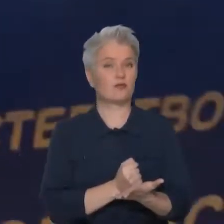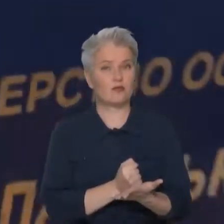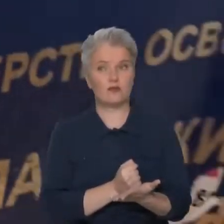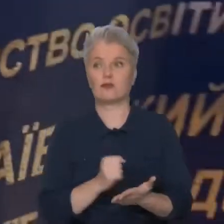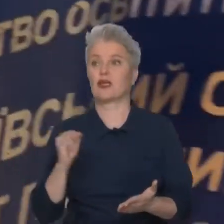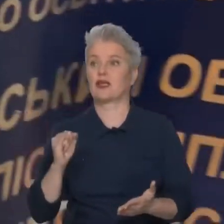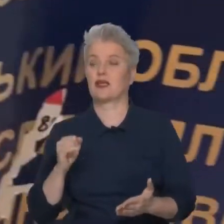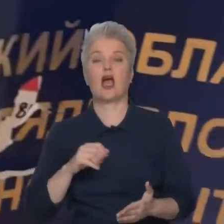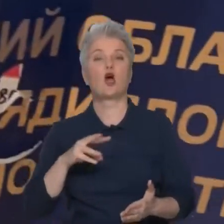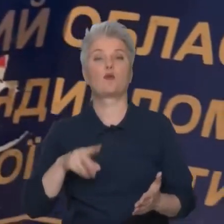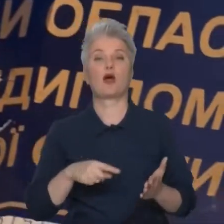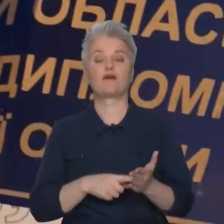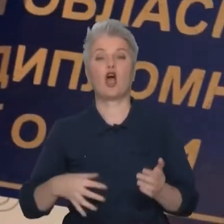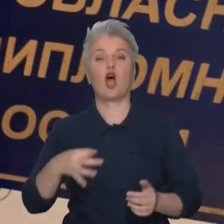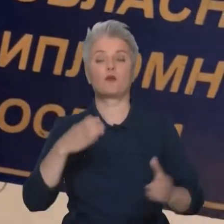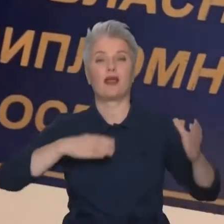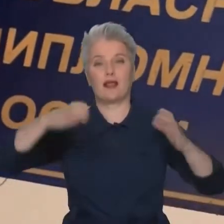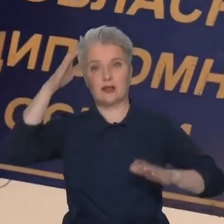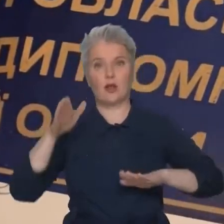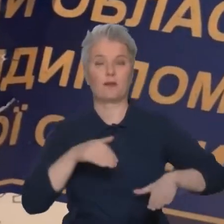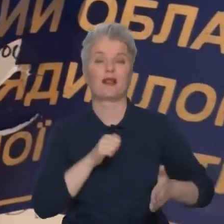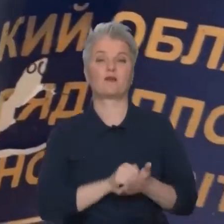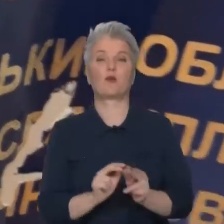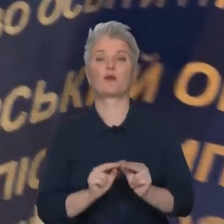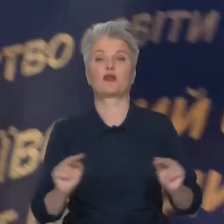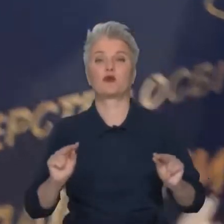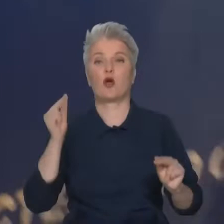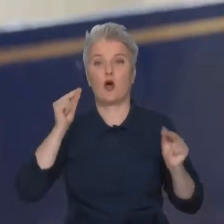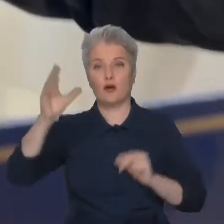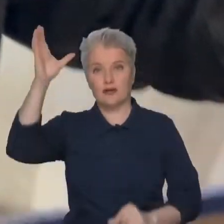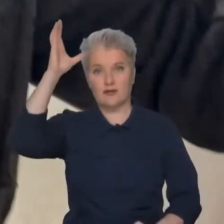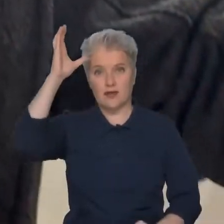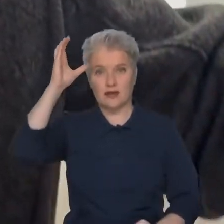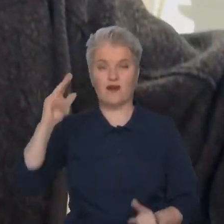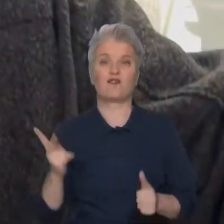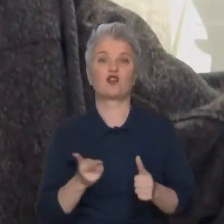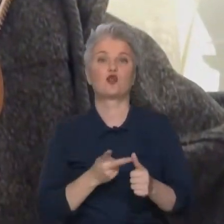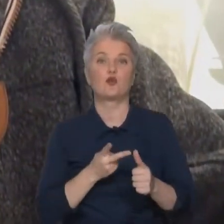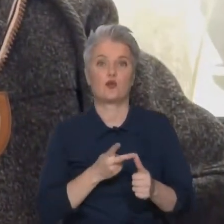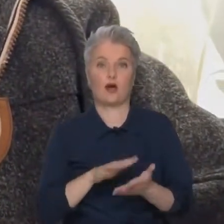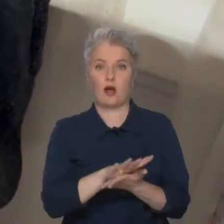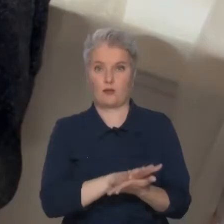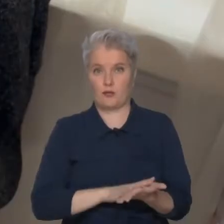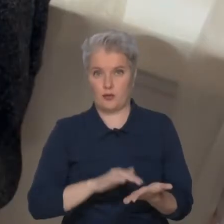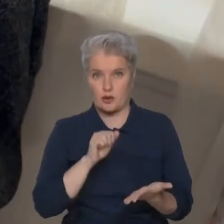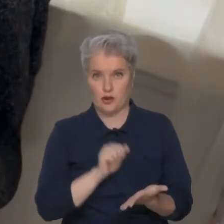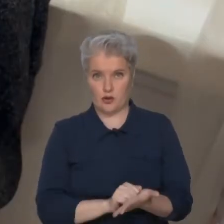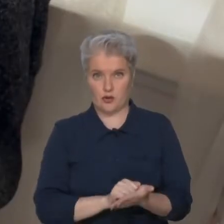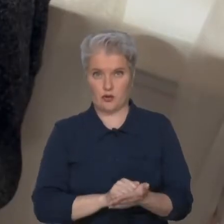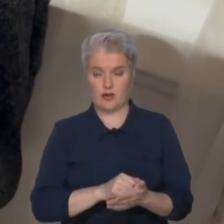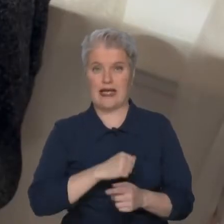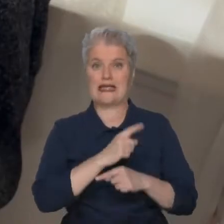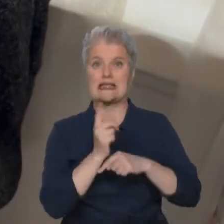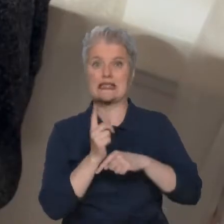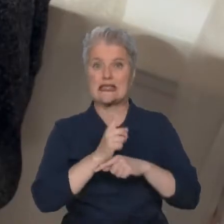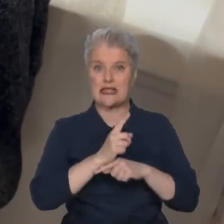І Миколаївський обласний інститут після дипломної педагогічної освіти вдруге було понищено. Стрілки годинника,